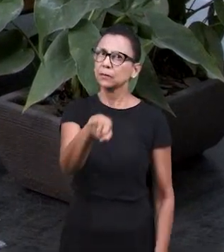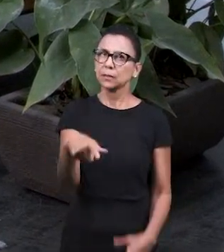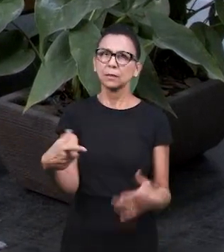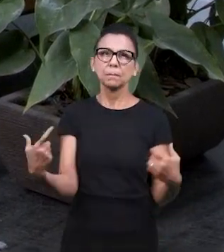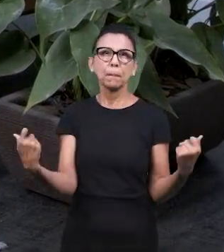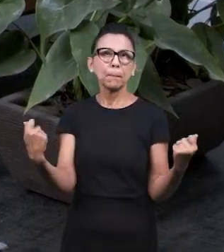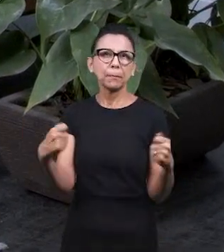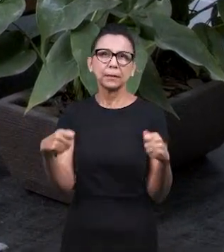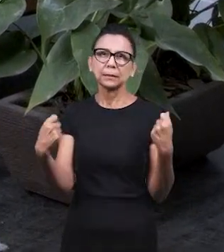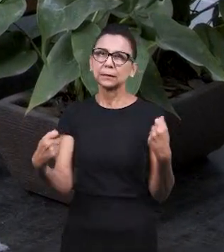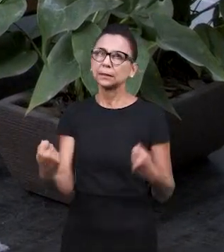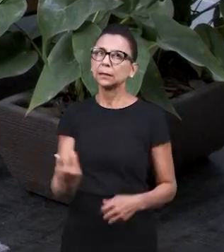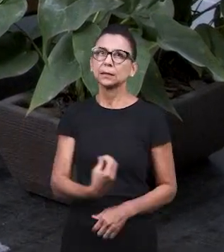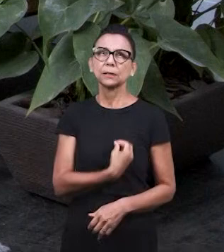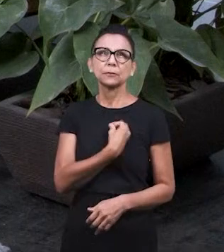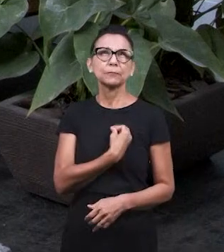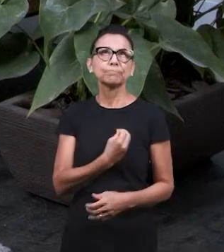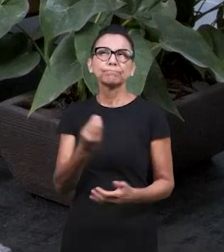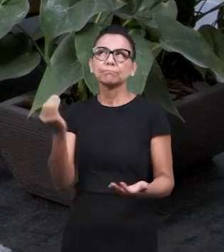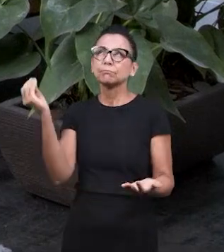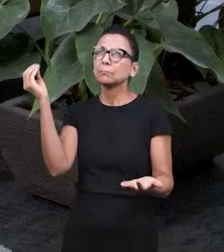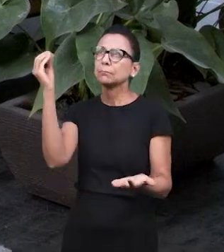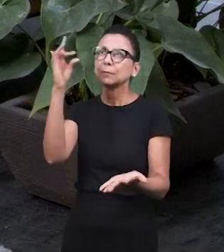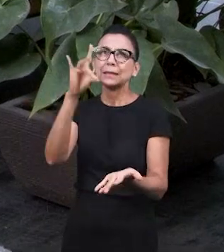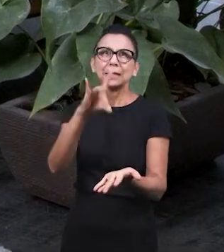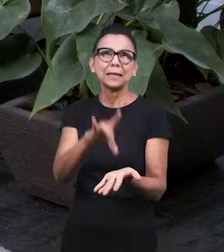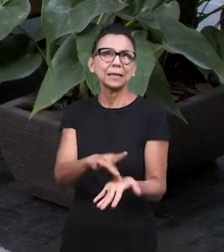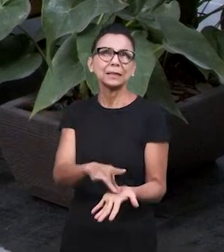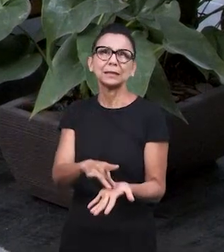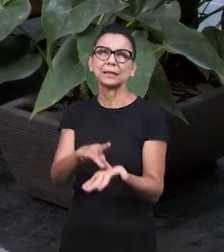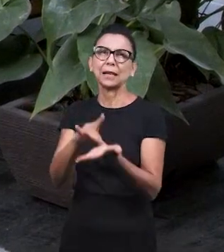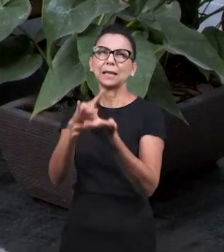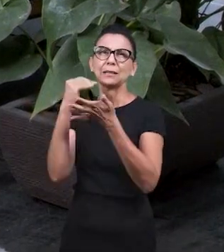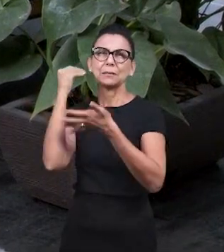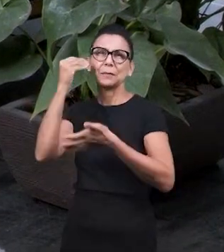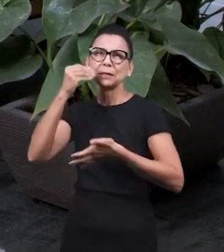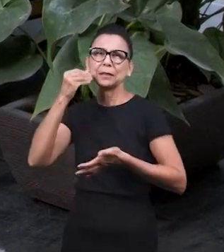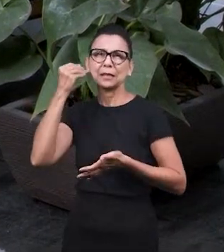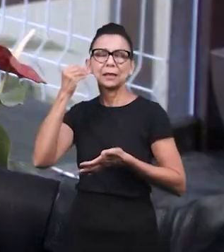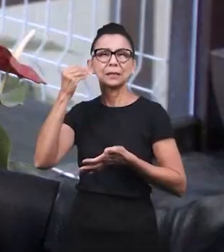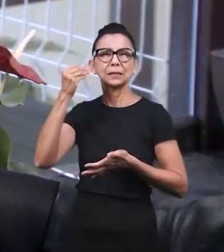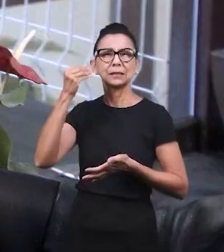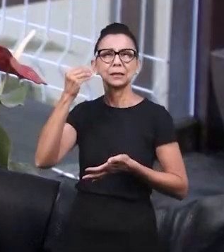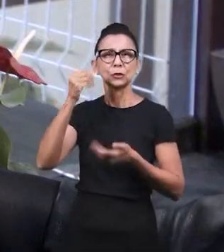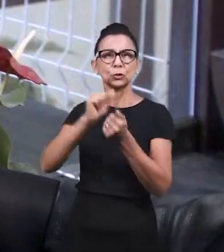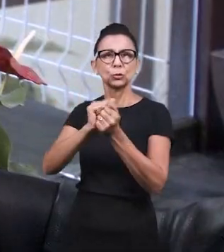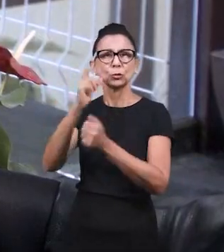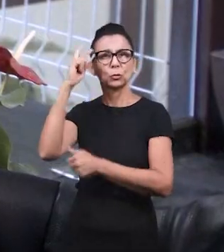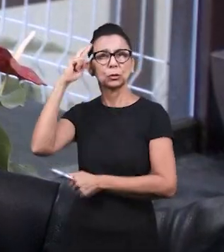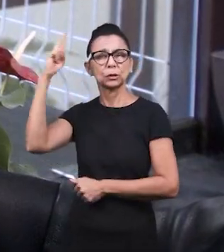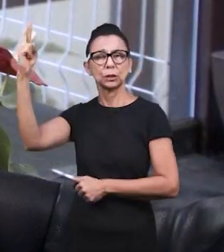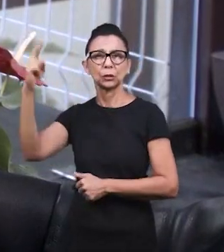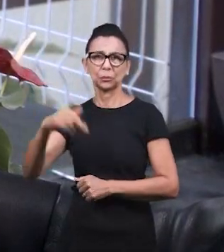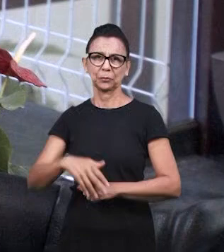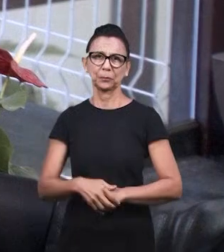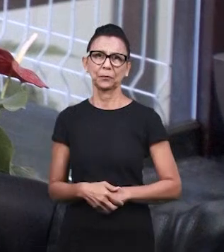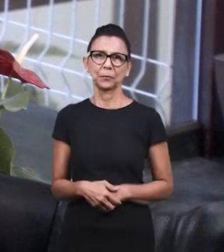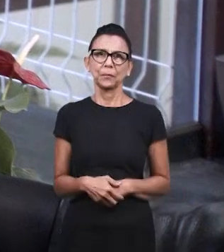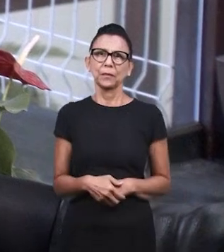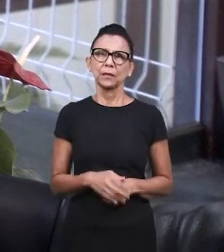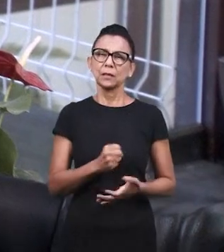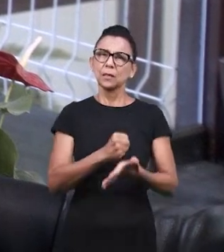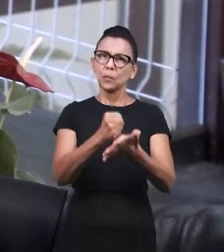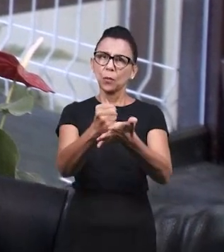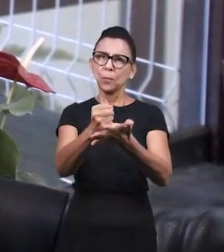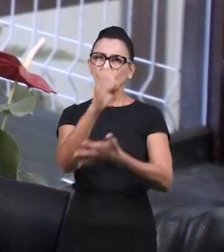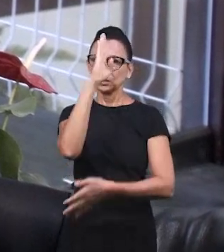salut. Vous qui avez besoin de vivre quelque chose de réel avec le Seigneur dans votre vie. Nous avons un canal direct